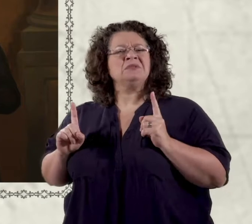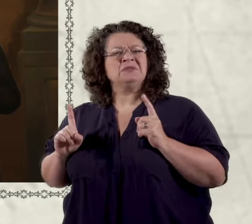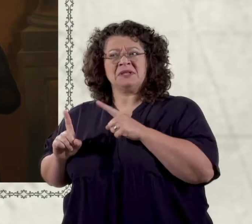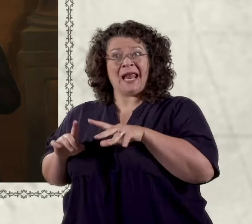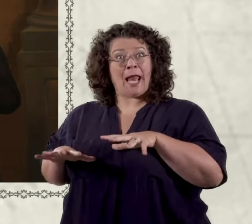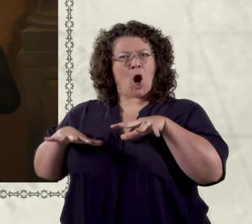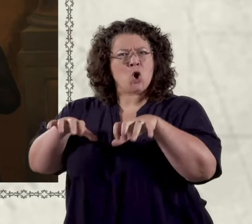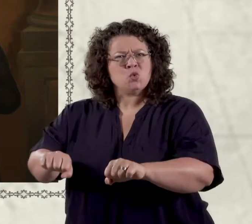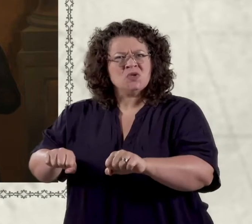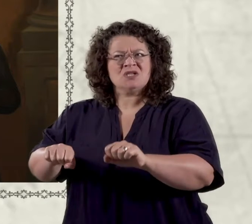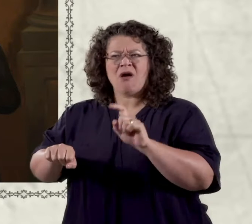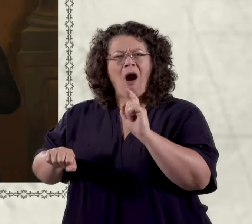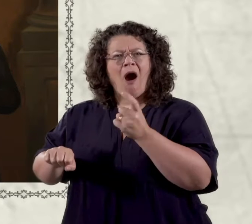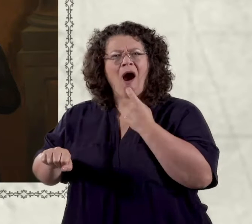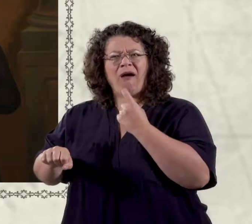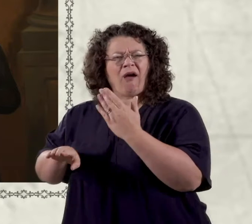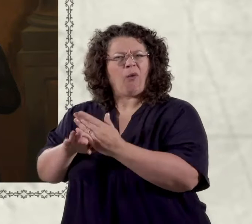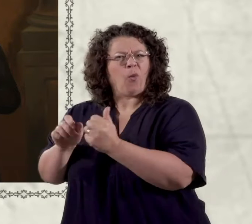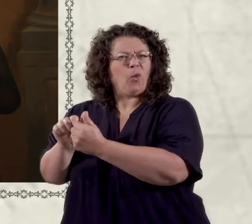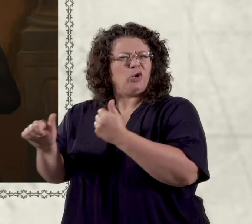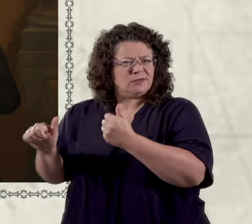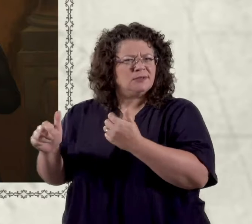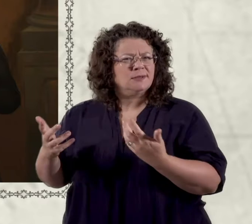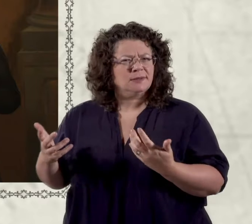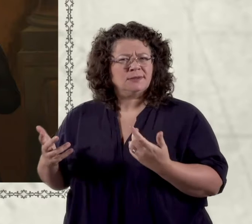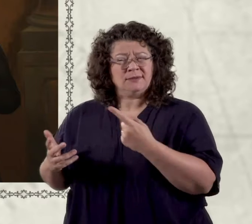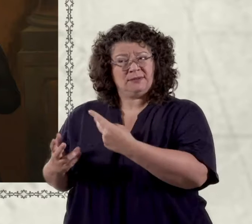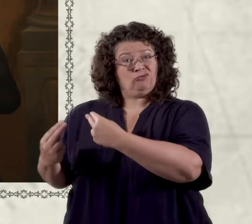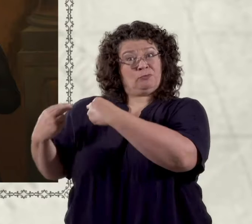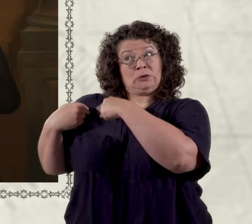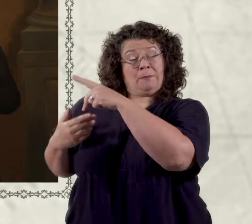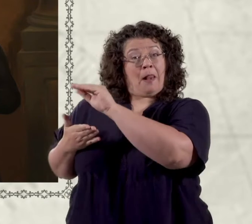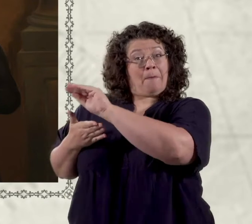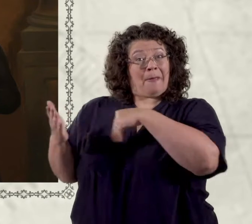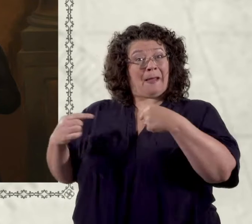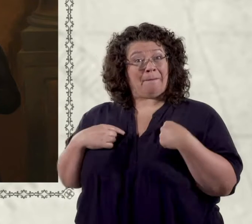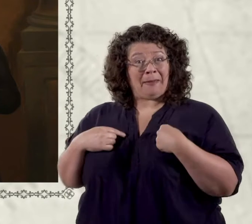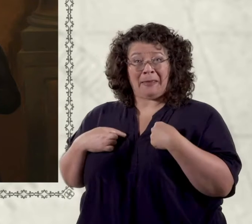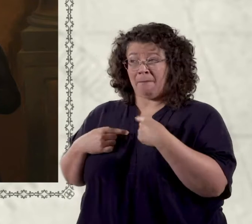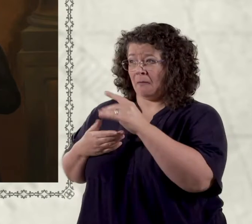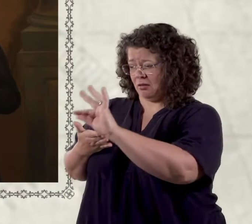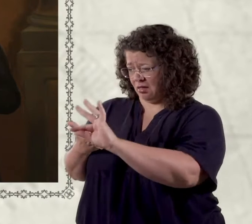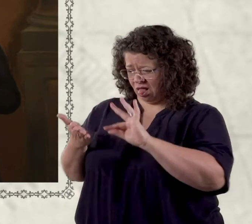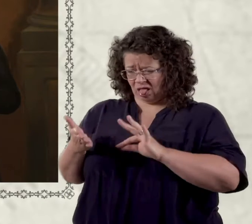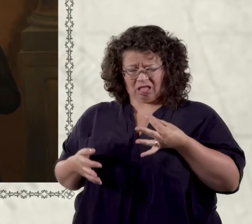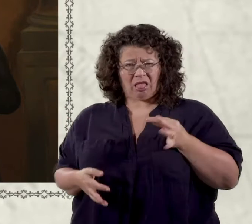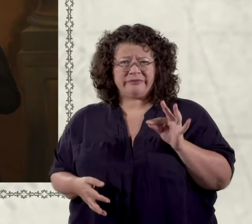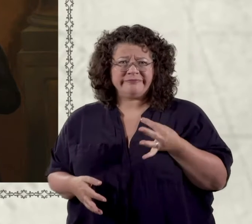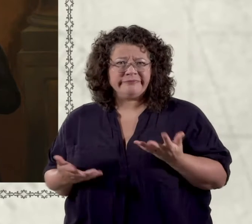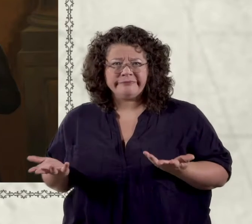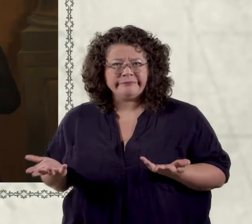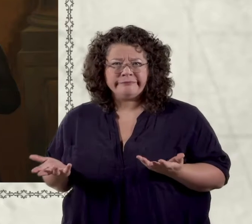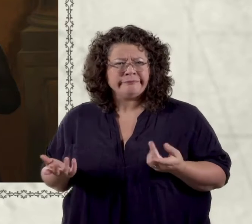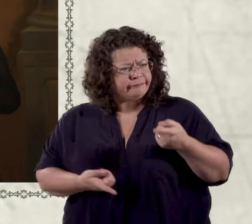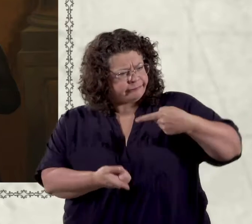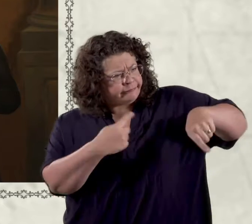yn gyfrifol am talu fi, ond oedd e ddim yn talu lot. Roedden ni'n dlawd, a roedd